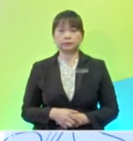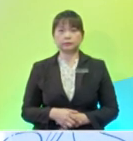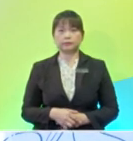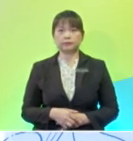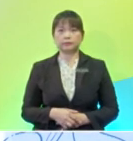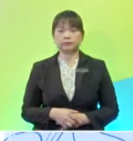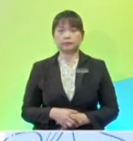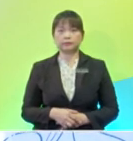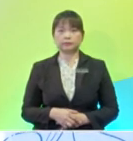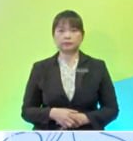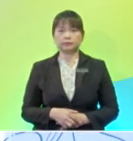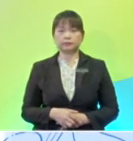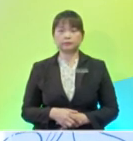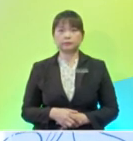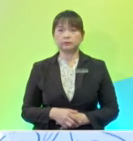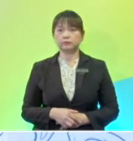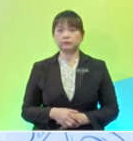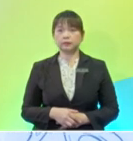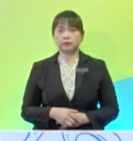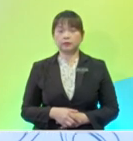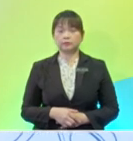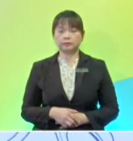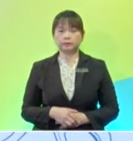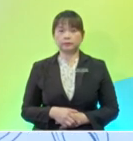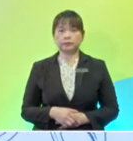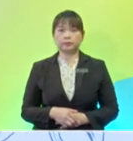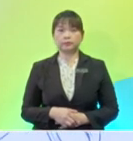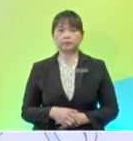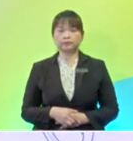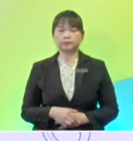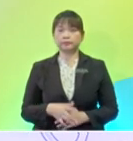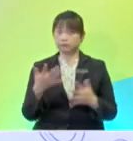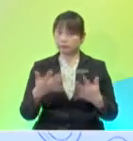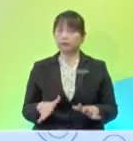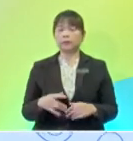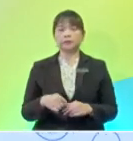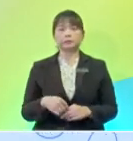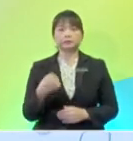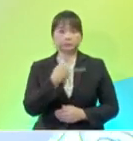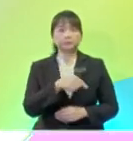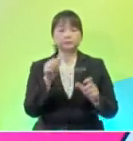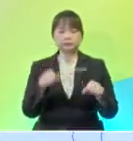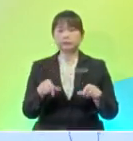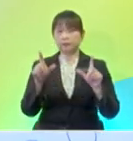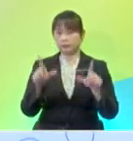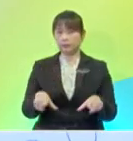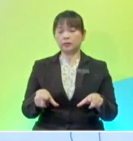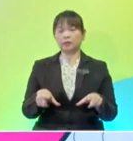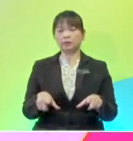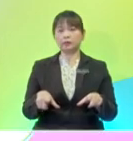sampai habis ke bawah sampai habis Oke kita boleh kita tepikan